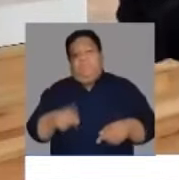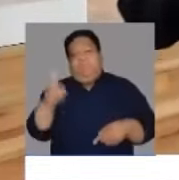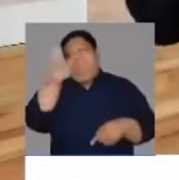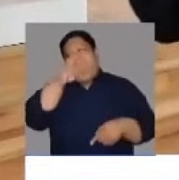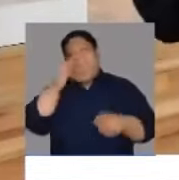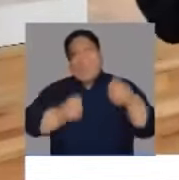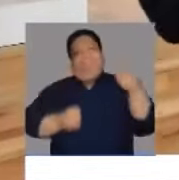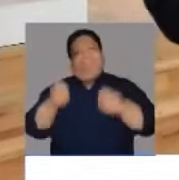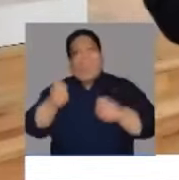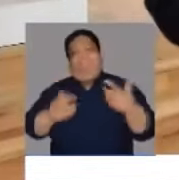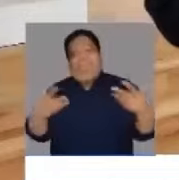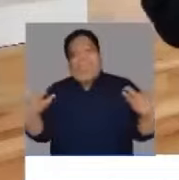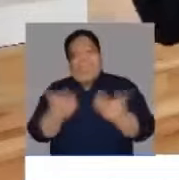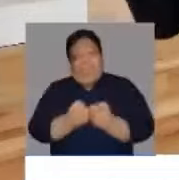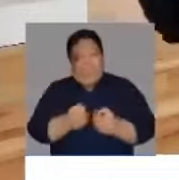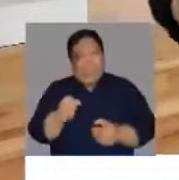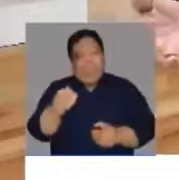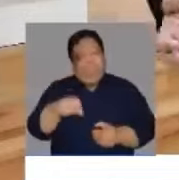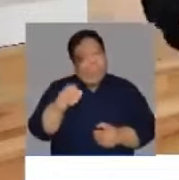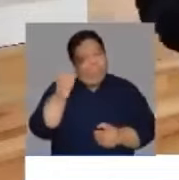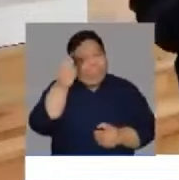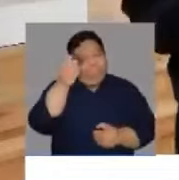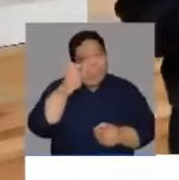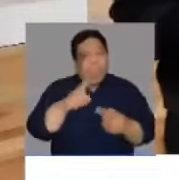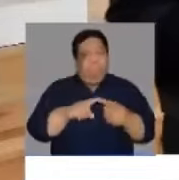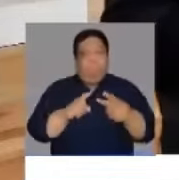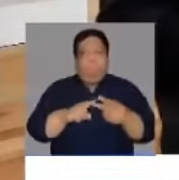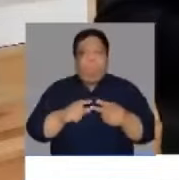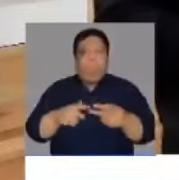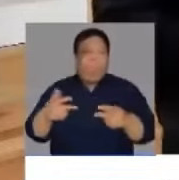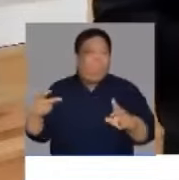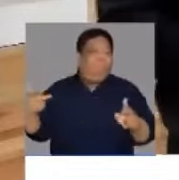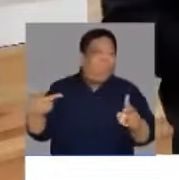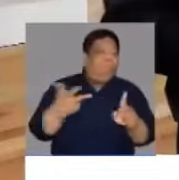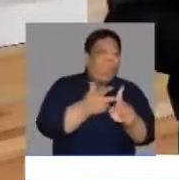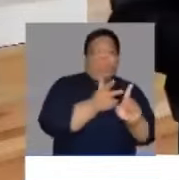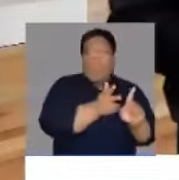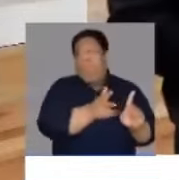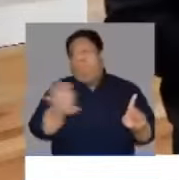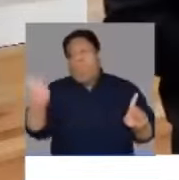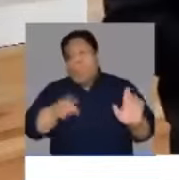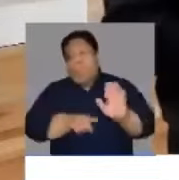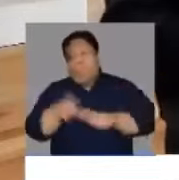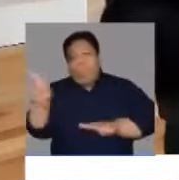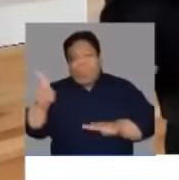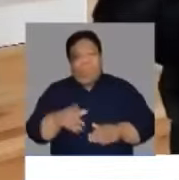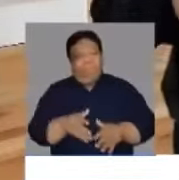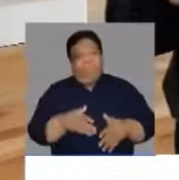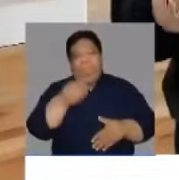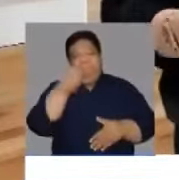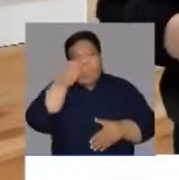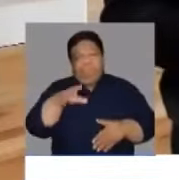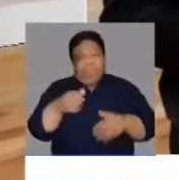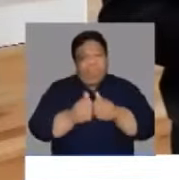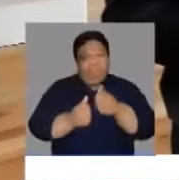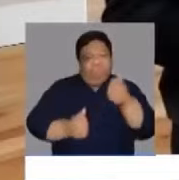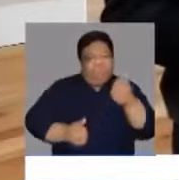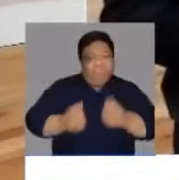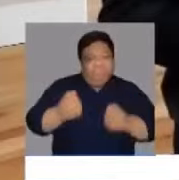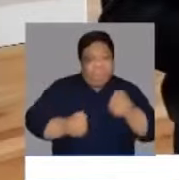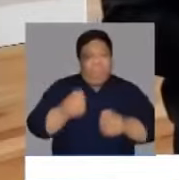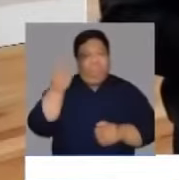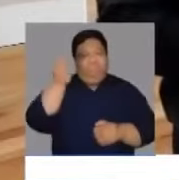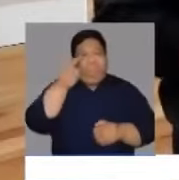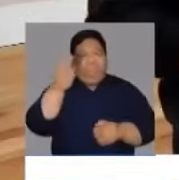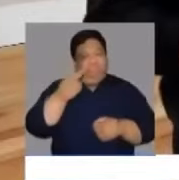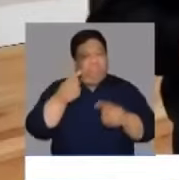bata, kaso ng hit and run, o mga kaso ng pagpapabaya sa pagmamaneho kaya't nawalan ng buhay ang mga walang kalaban-laban ng mga